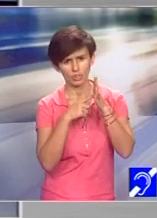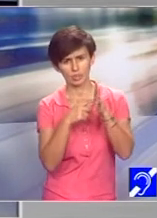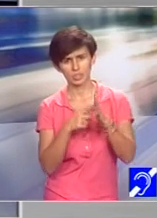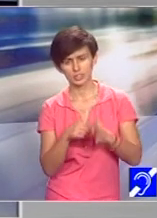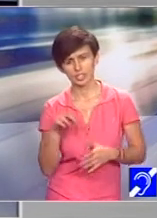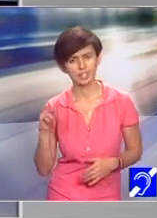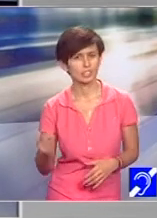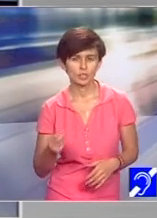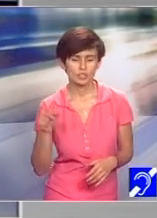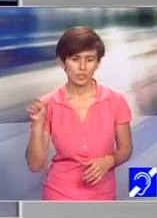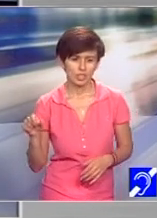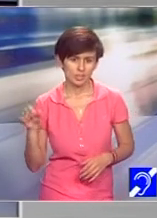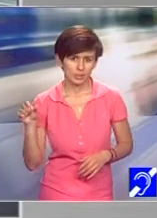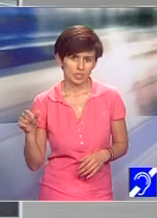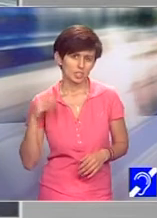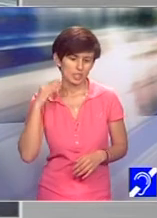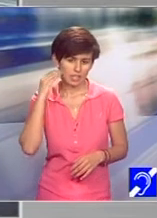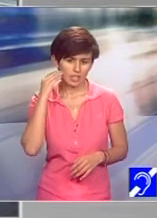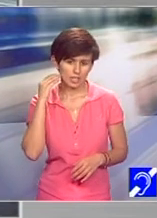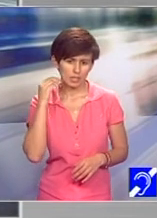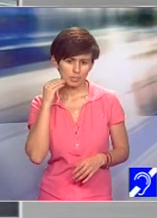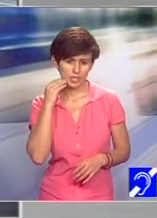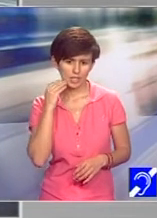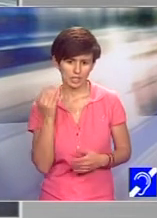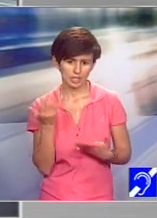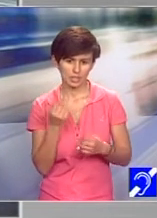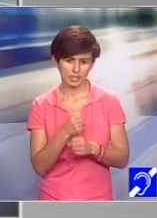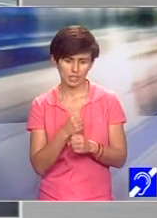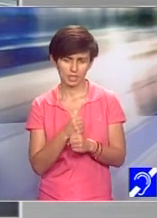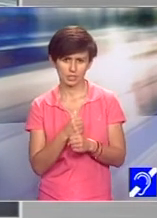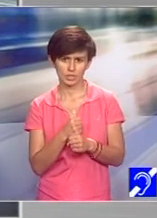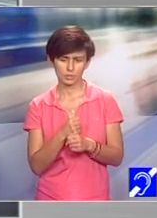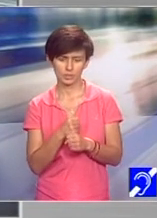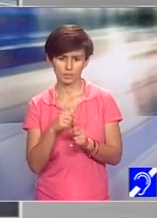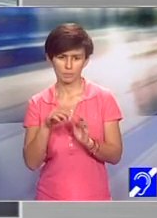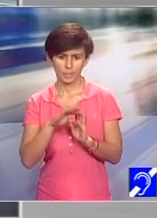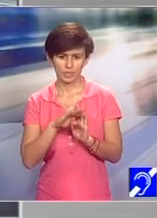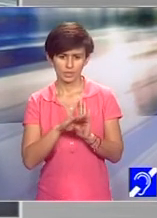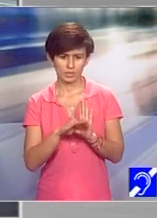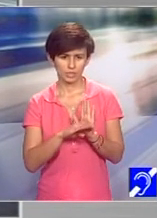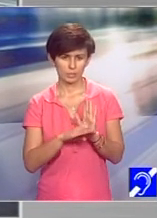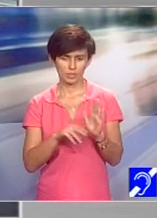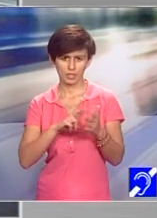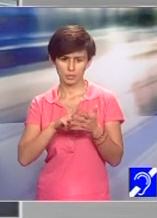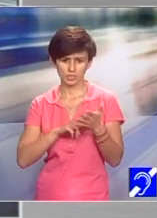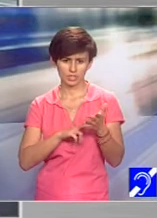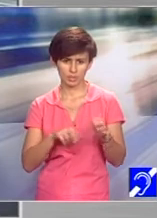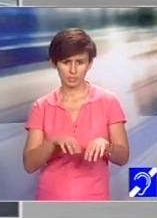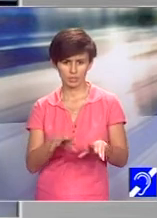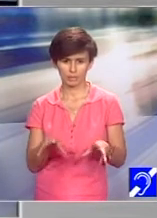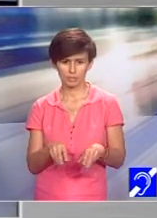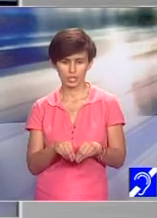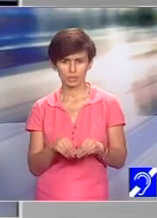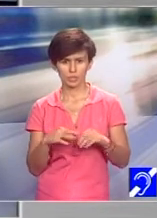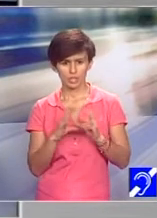care a realizat un program Citim împreună România și care